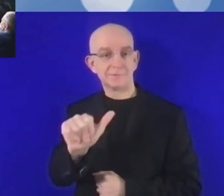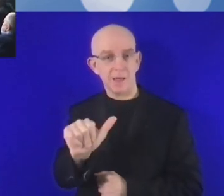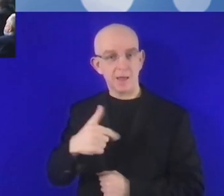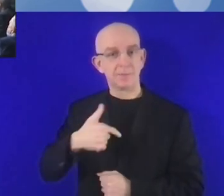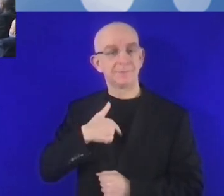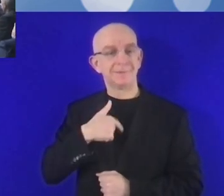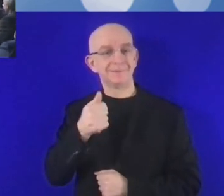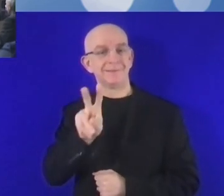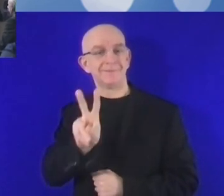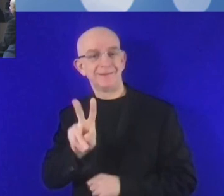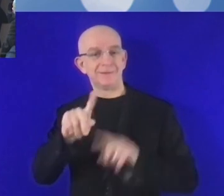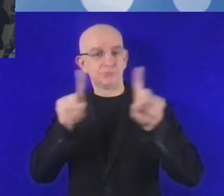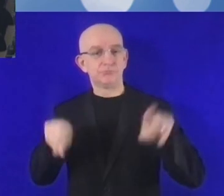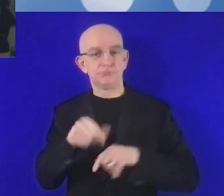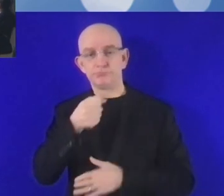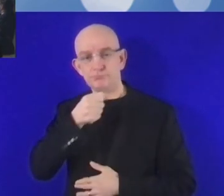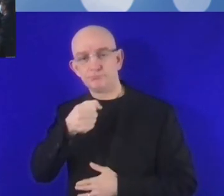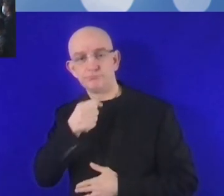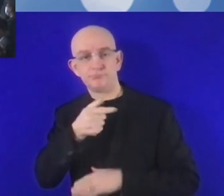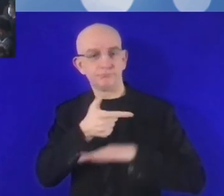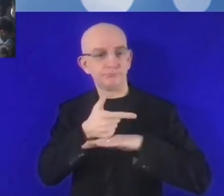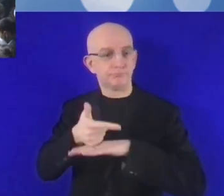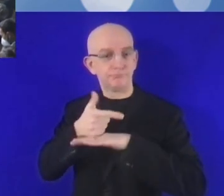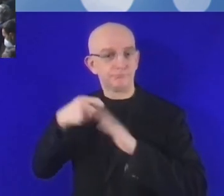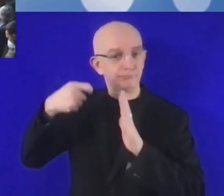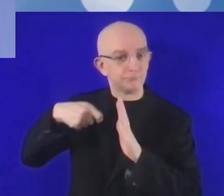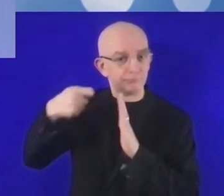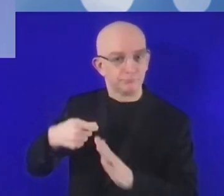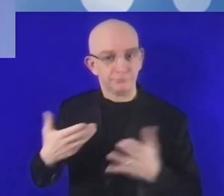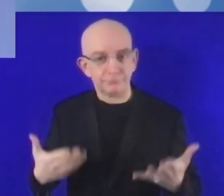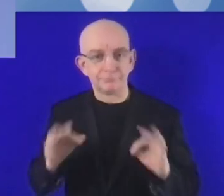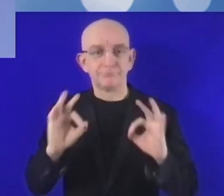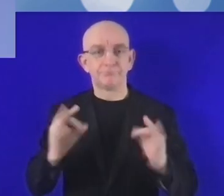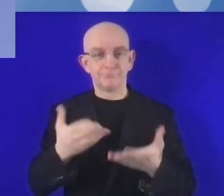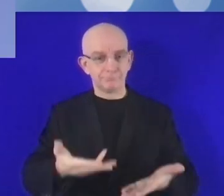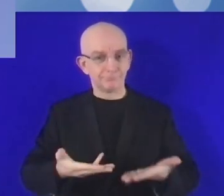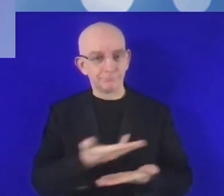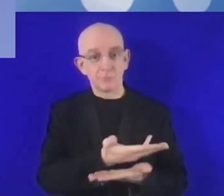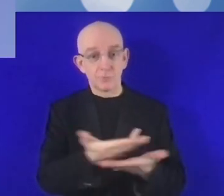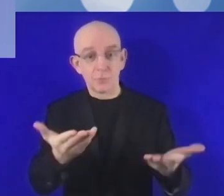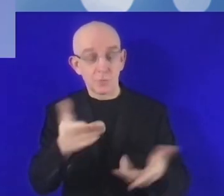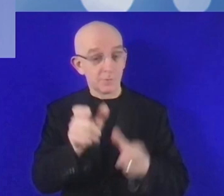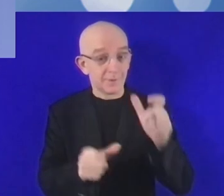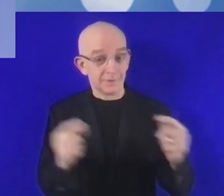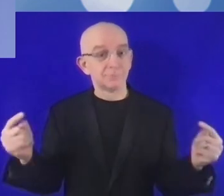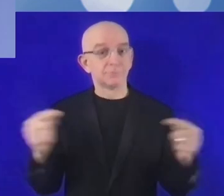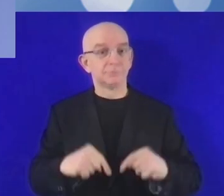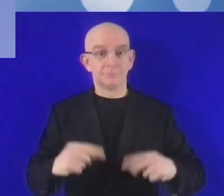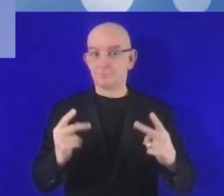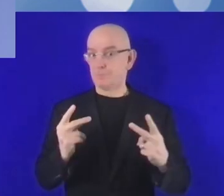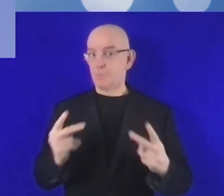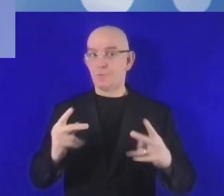большая честь приветствовать вас на этом очень важном